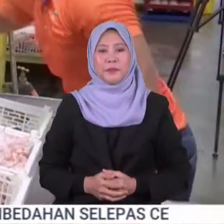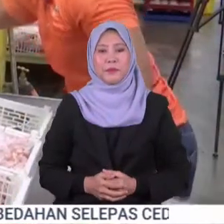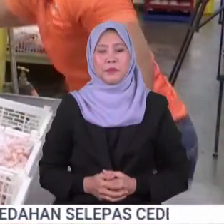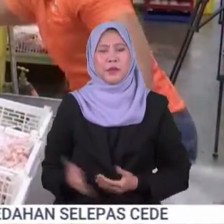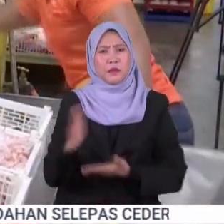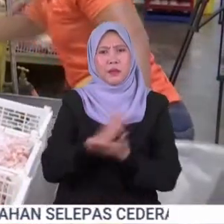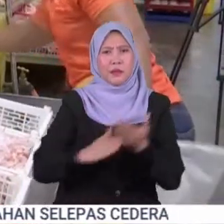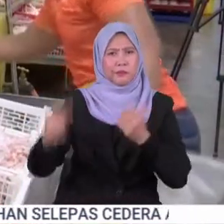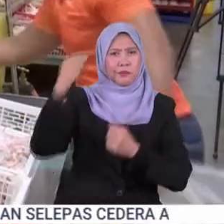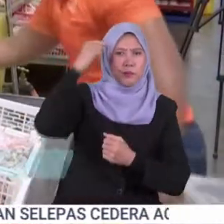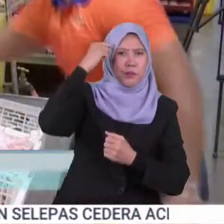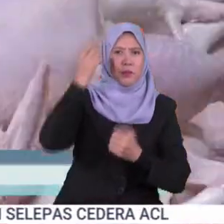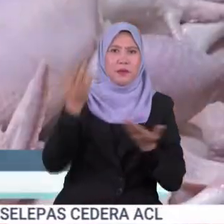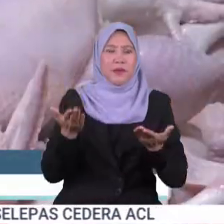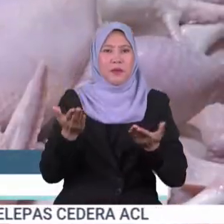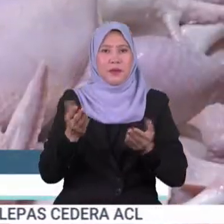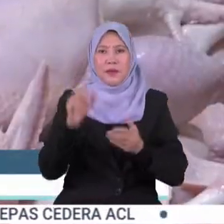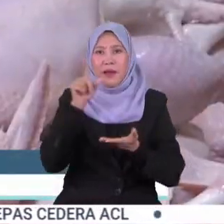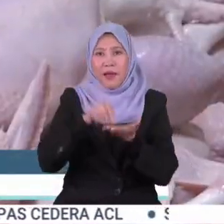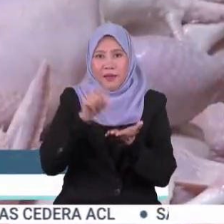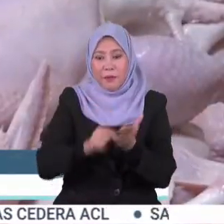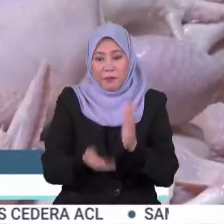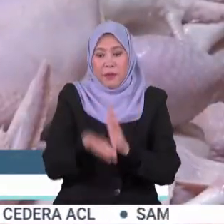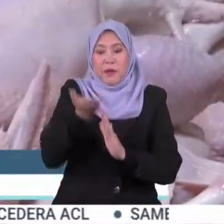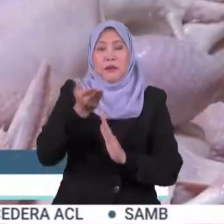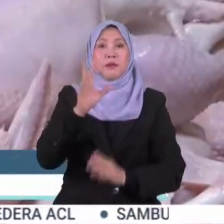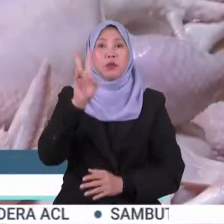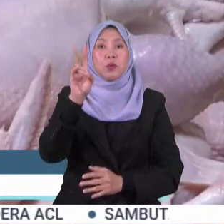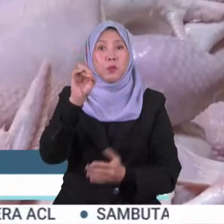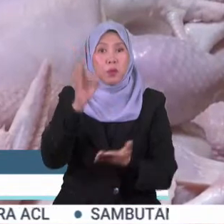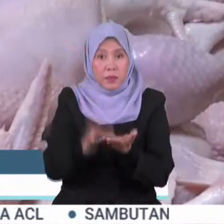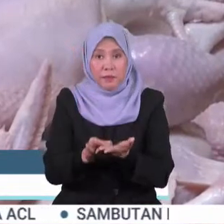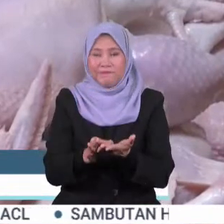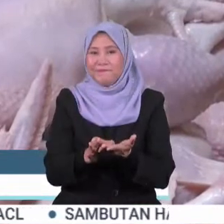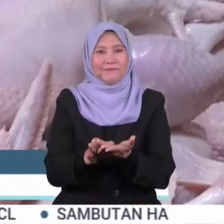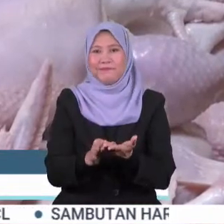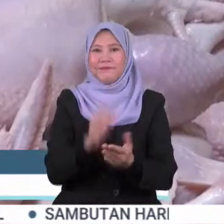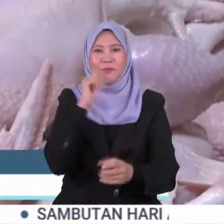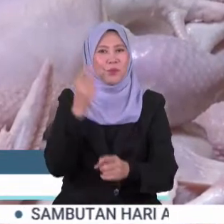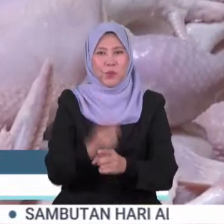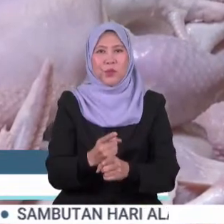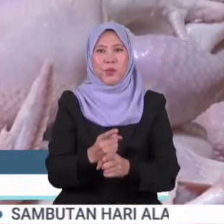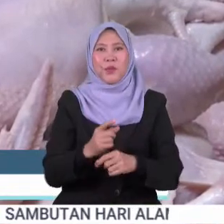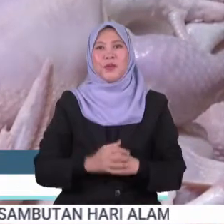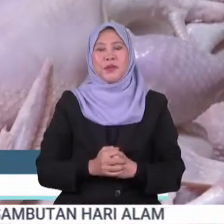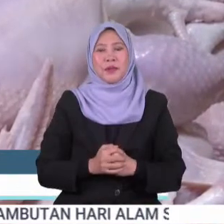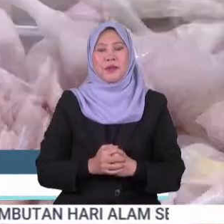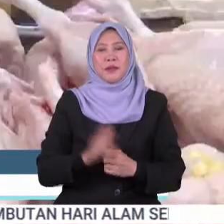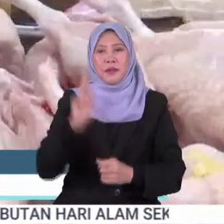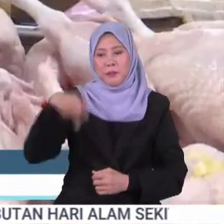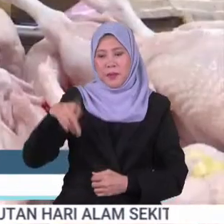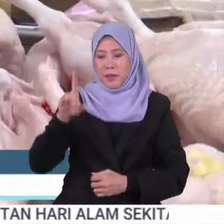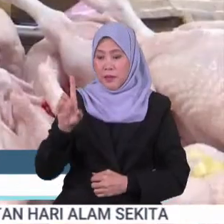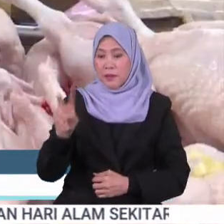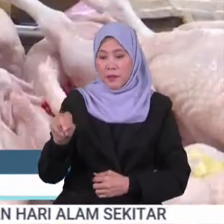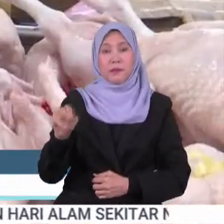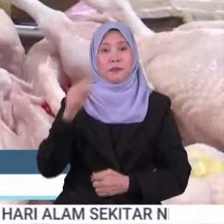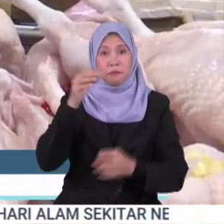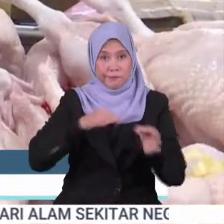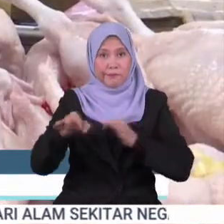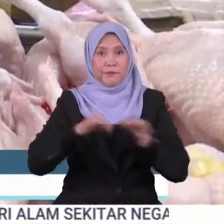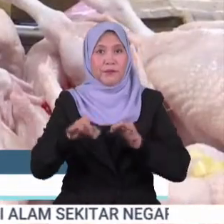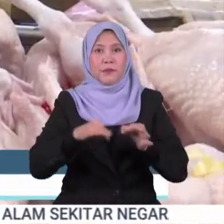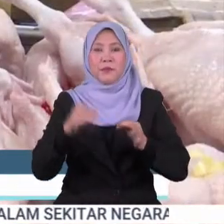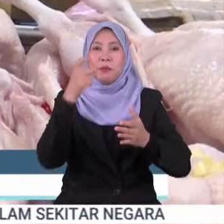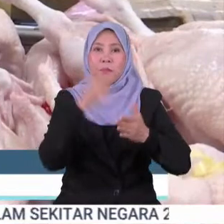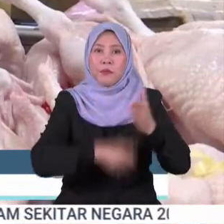Dakwaan harga ayam di Melaka naik sehingga 70 sen tidak benar. Kementerian Perdagangan Dalam Negeri dan Kuasa Hidup Melaka dalam penyataan